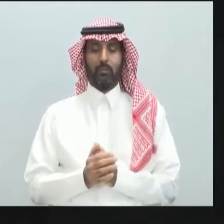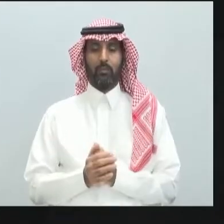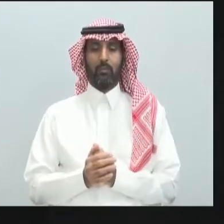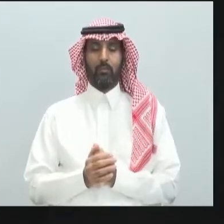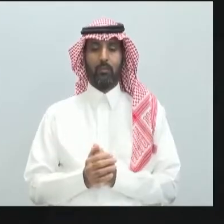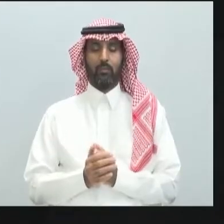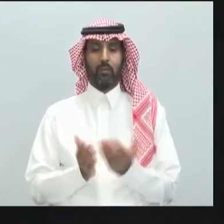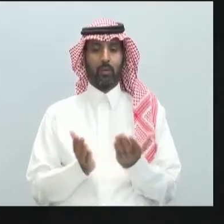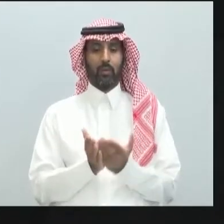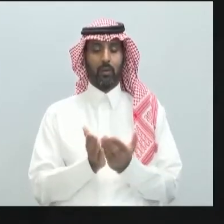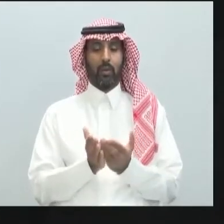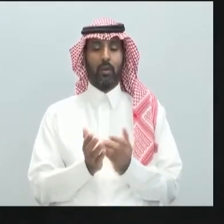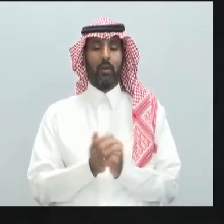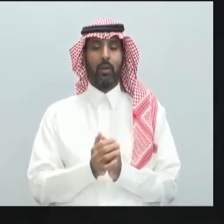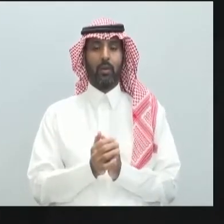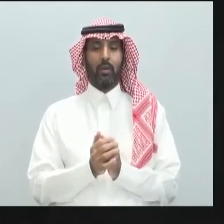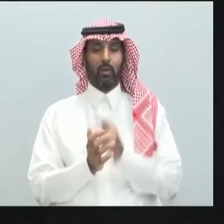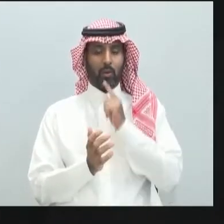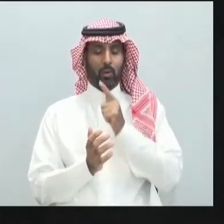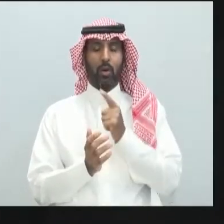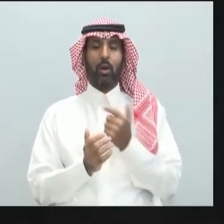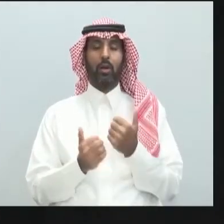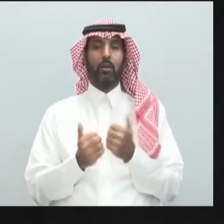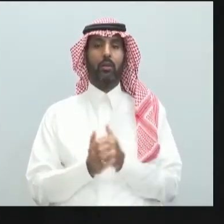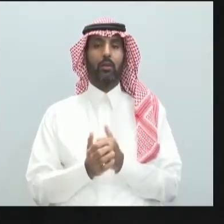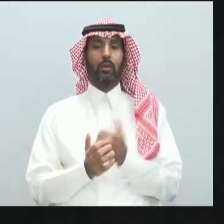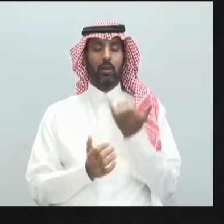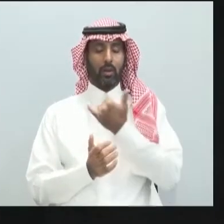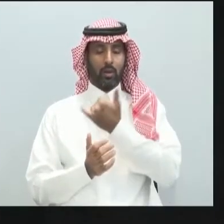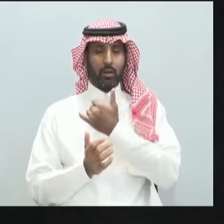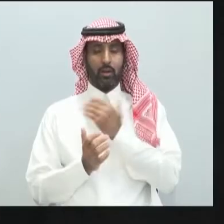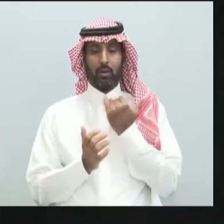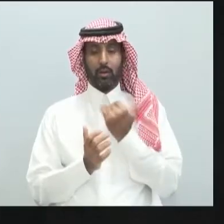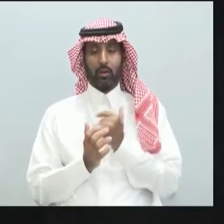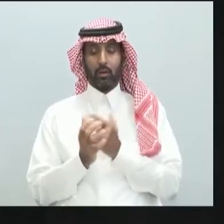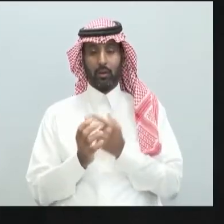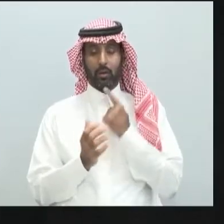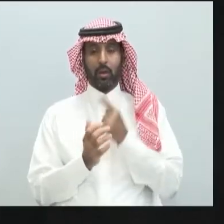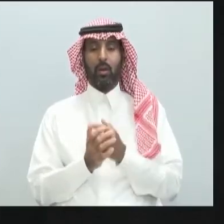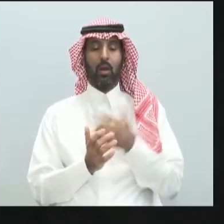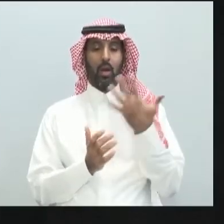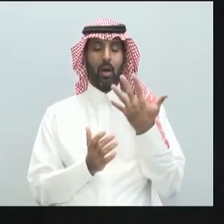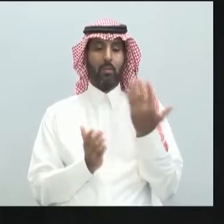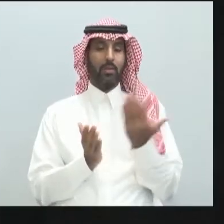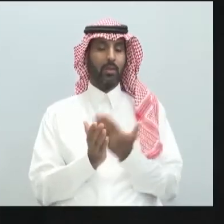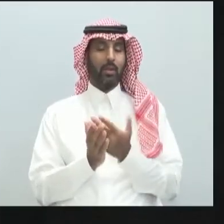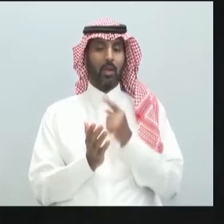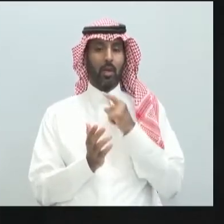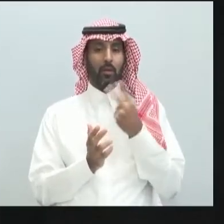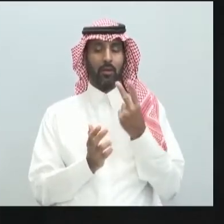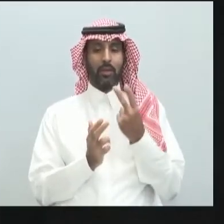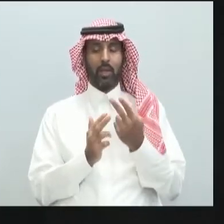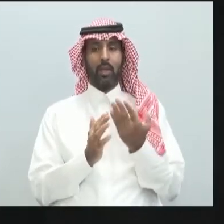في درس من دروس ماده لغتي الجميله للصف الخامس الابتدائي الفصل الدراسي